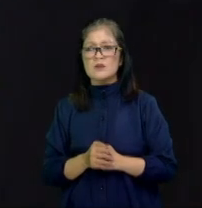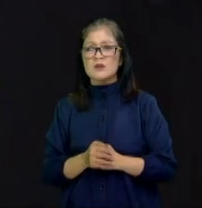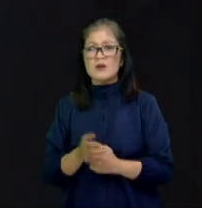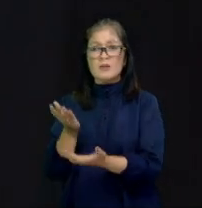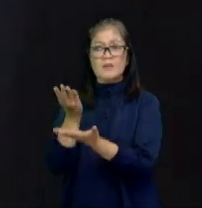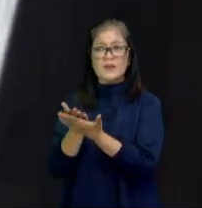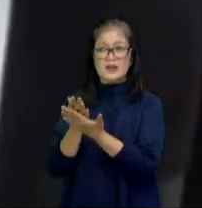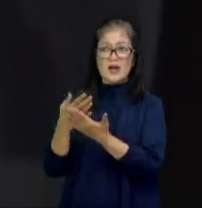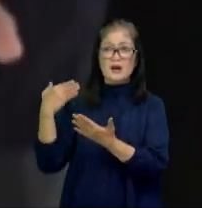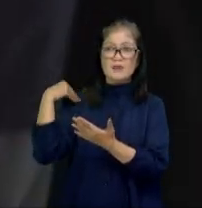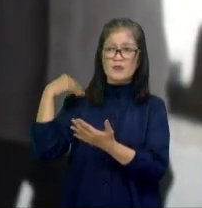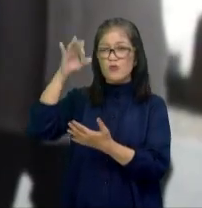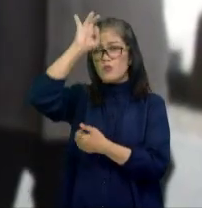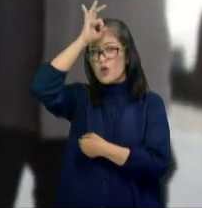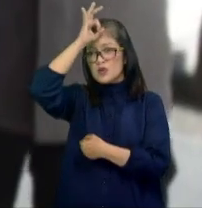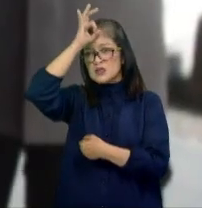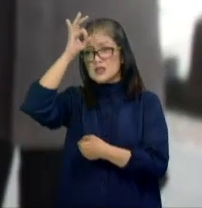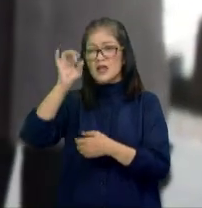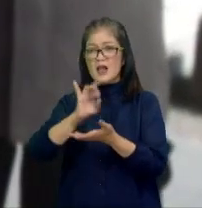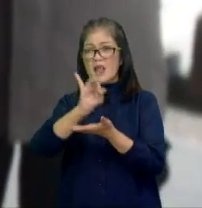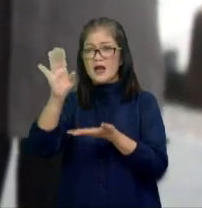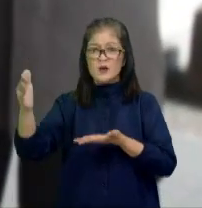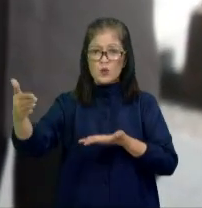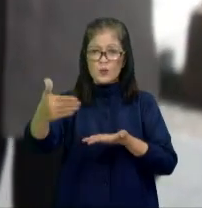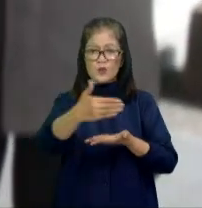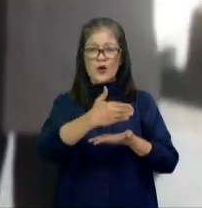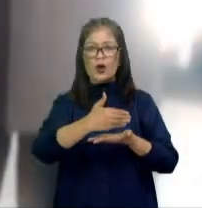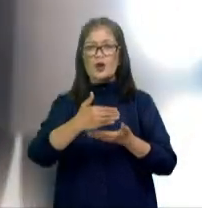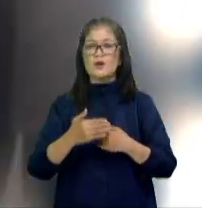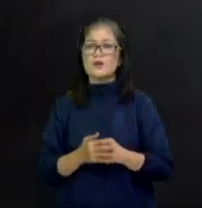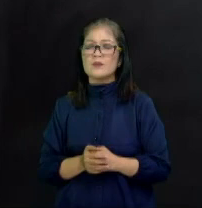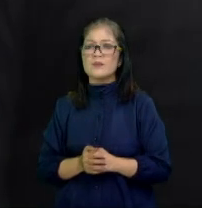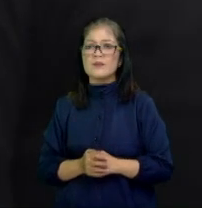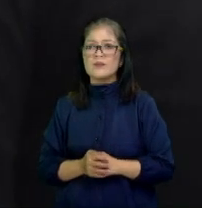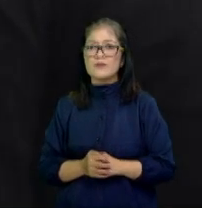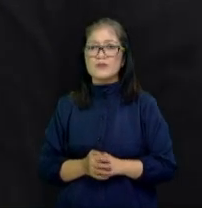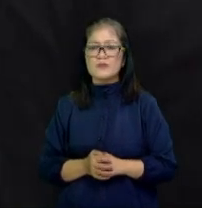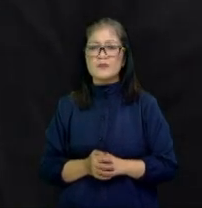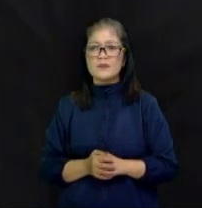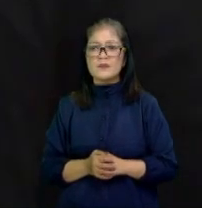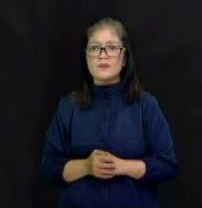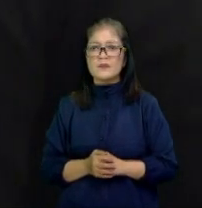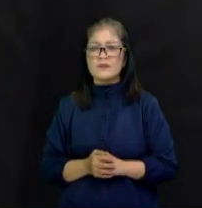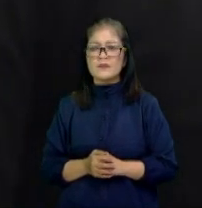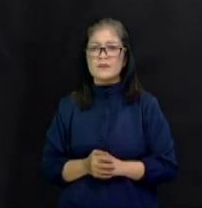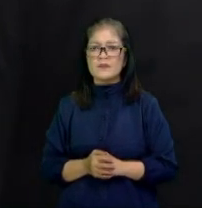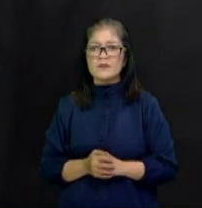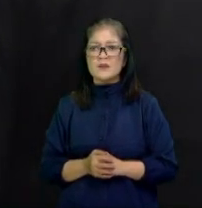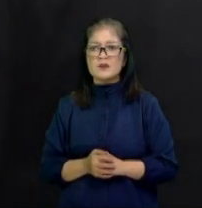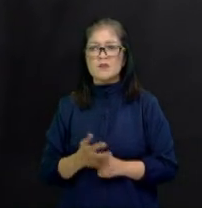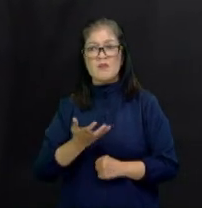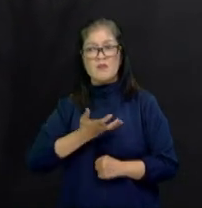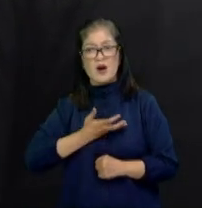dokumen palsu yang menerangkan pelaku menempuh pendidikan S2. Masukkan jadi anaknya jadi dosen.